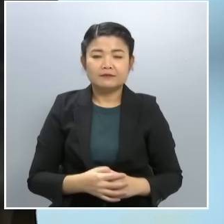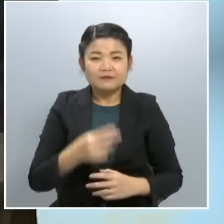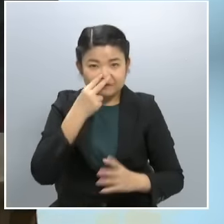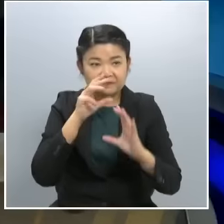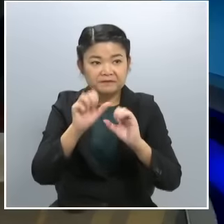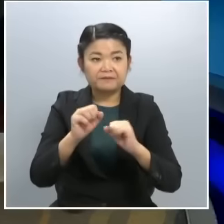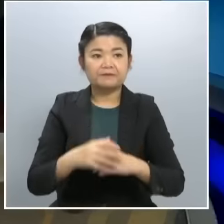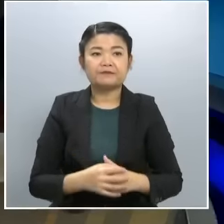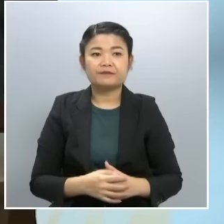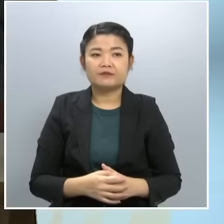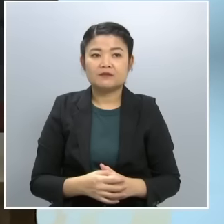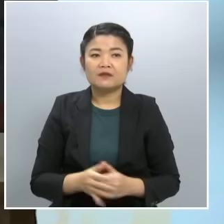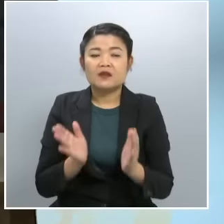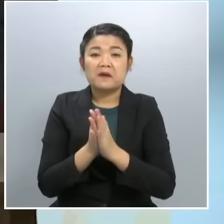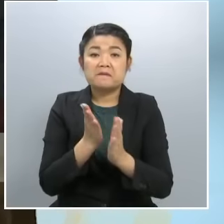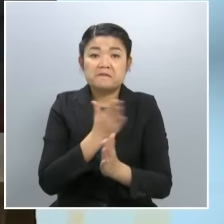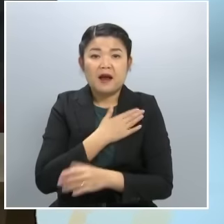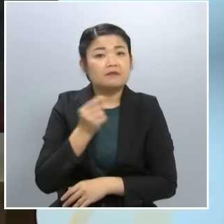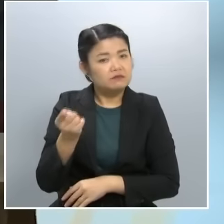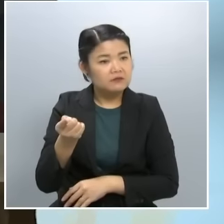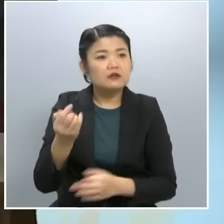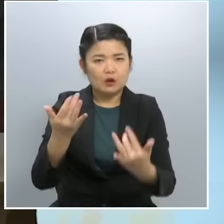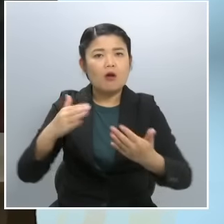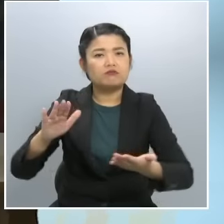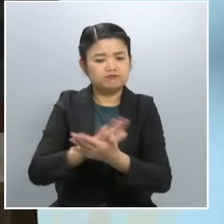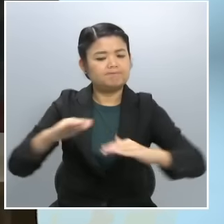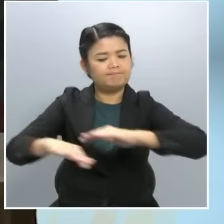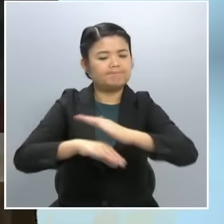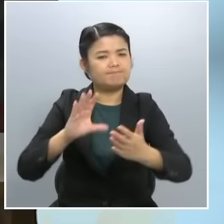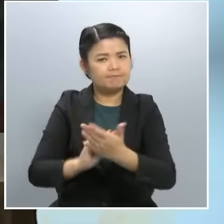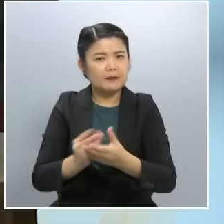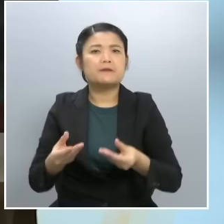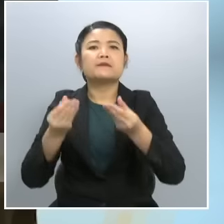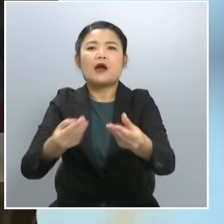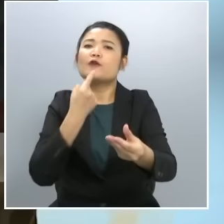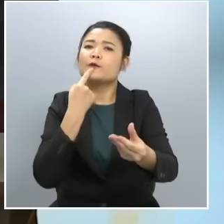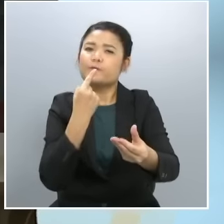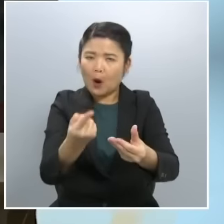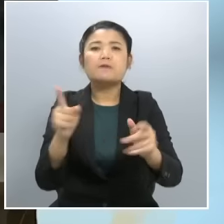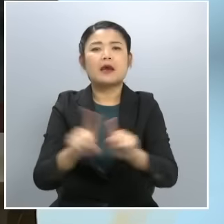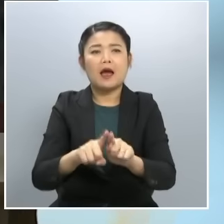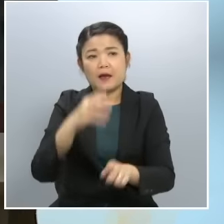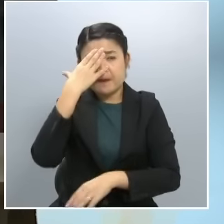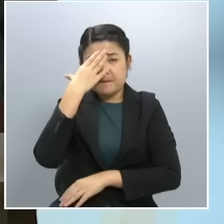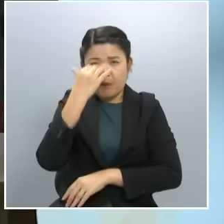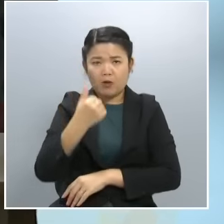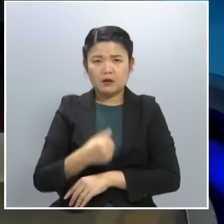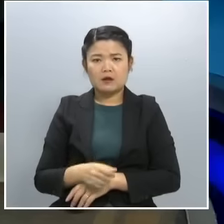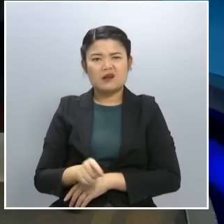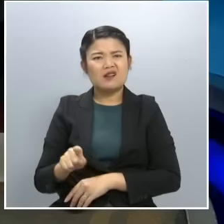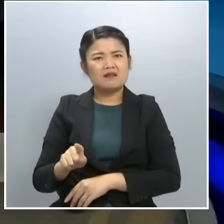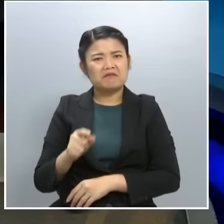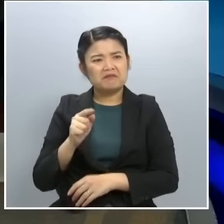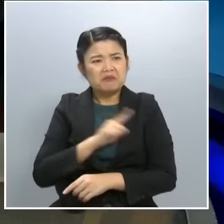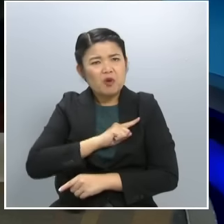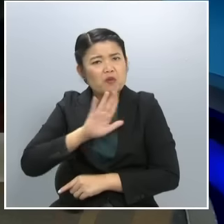นึงพระนี่ก็อันนี้ก็เดี๋ยวผมรวบรวมหลักฐานว่าอยากจะไปแจ้งความแล้วกันออืเพราะอะไรเพราะมันไม่ได้กิจขงสงไงะ